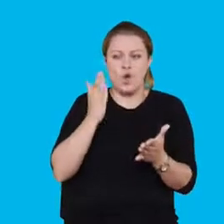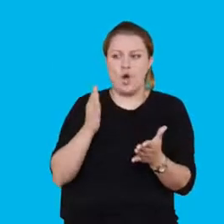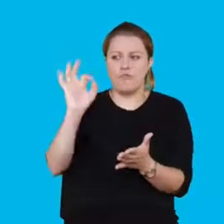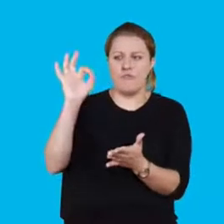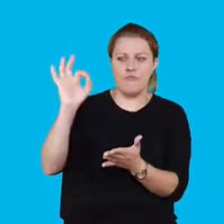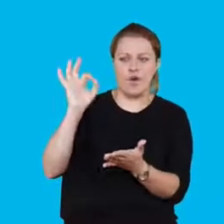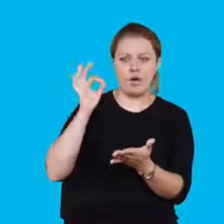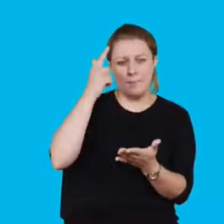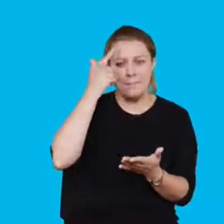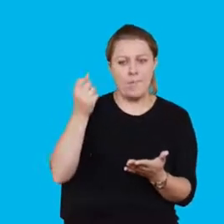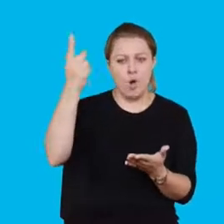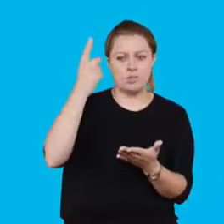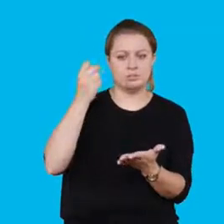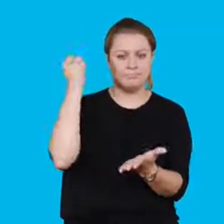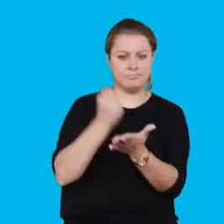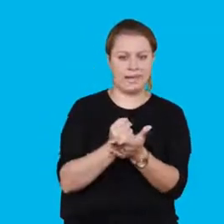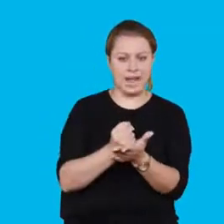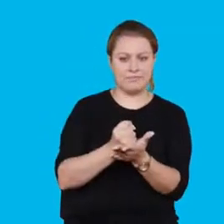pracowniczych,